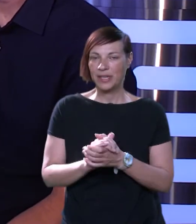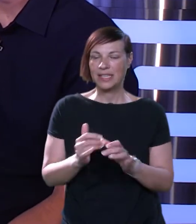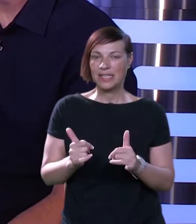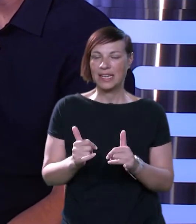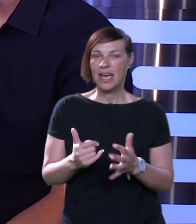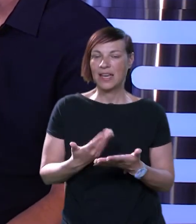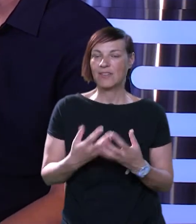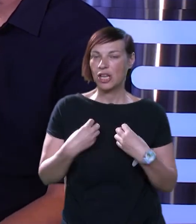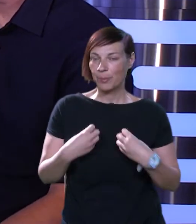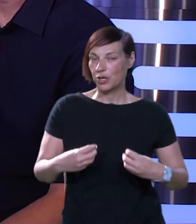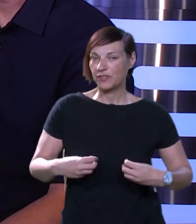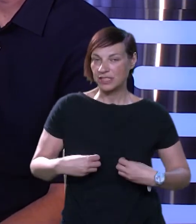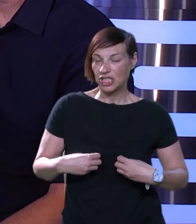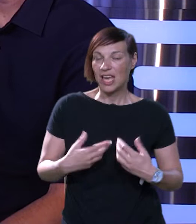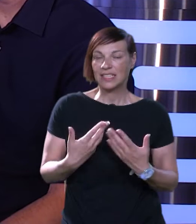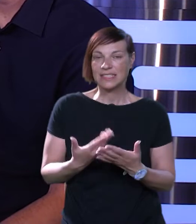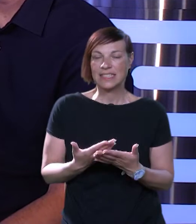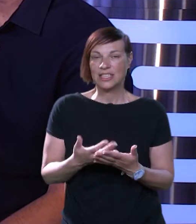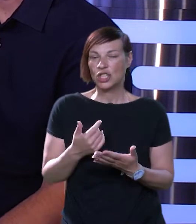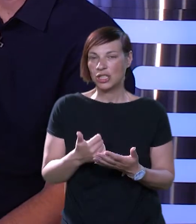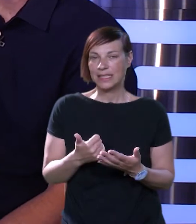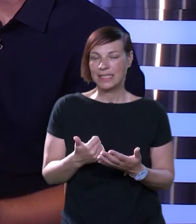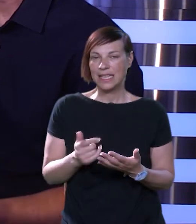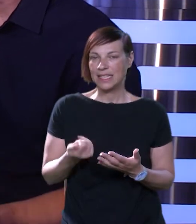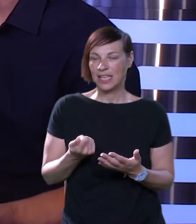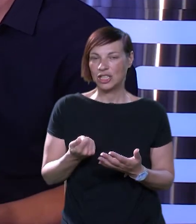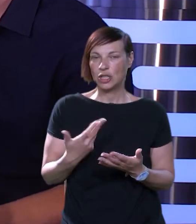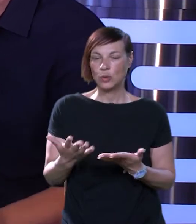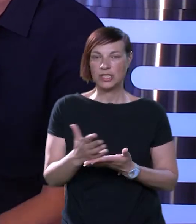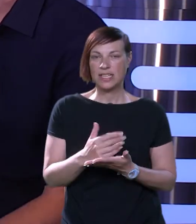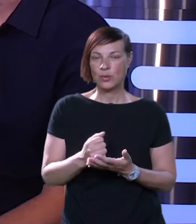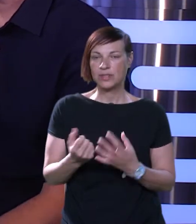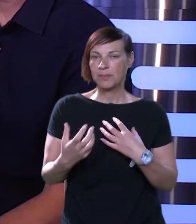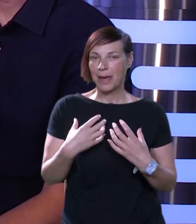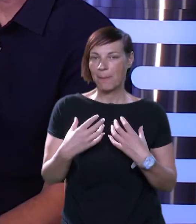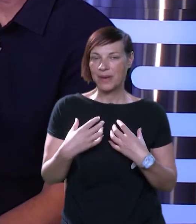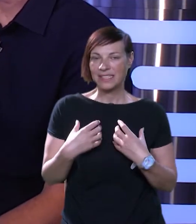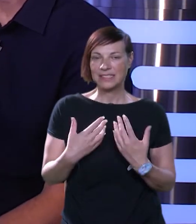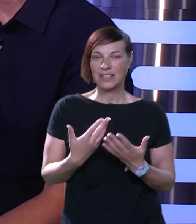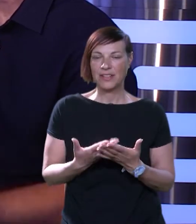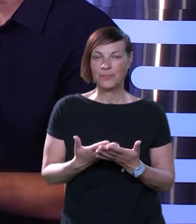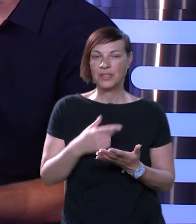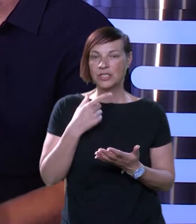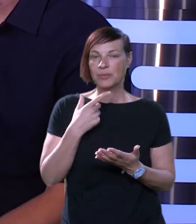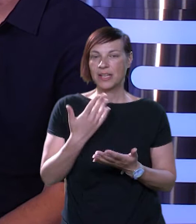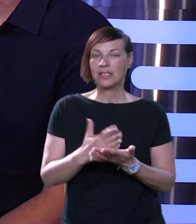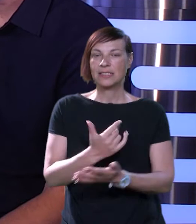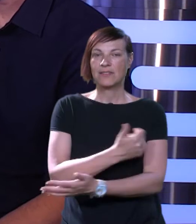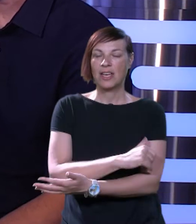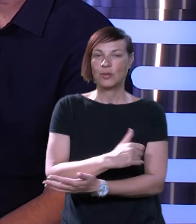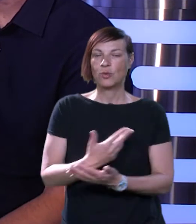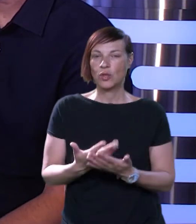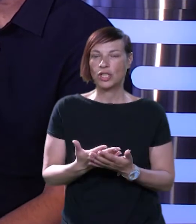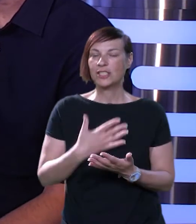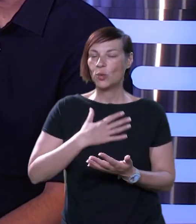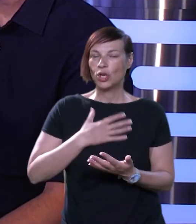prijatelji, naravno i kolege i profesionalci prije svega i da je to jedan ključ za uspjeh ove predstave koja, evo, što smo rekli, iz godine u godinu